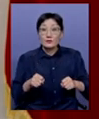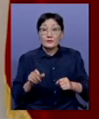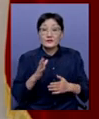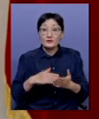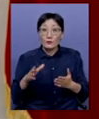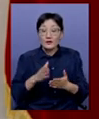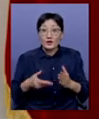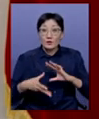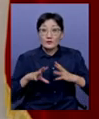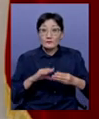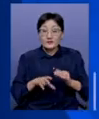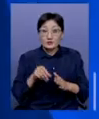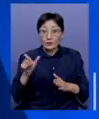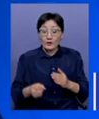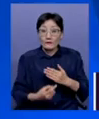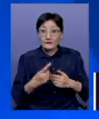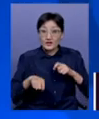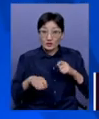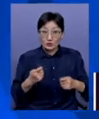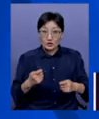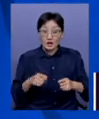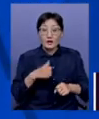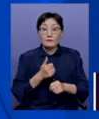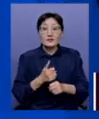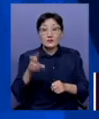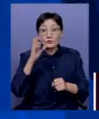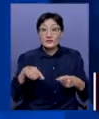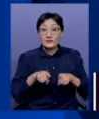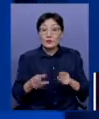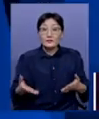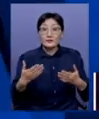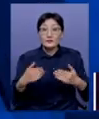аннулировании результатов выборов в случае выявления нарушений. Глава государства также